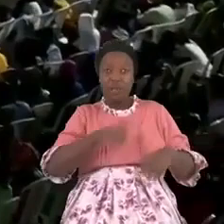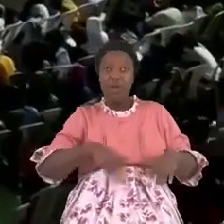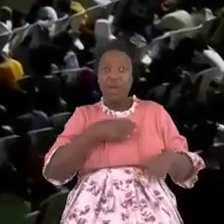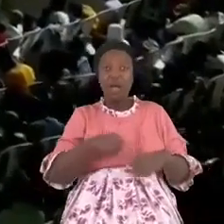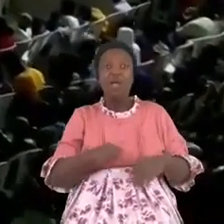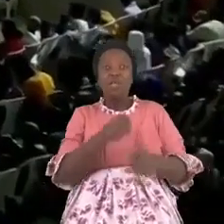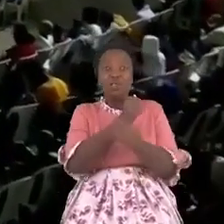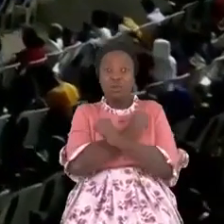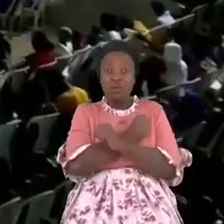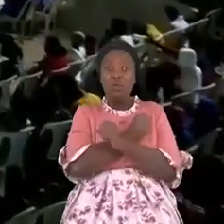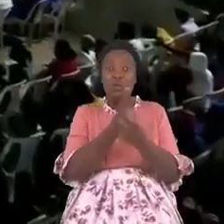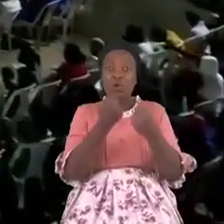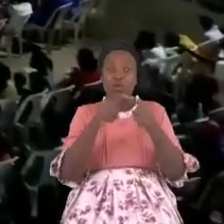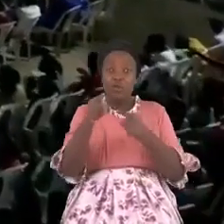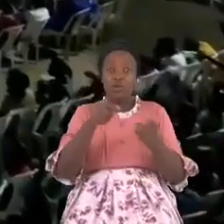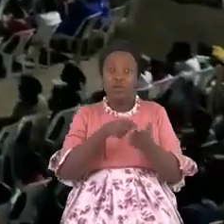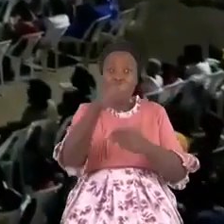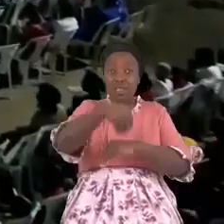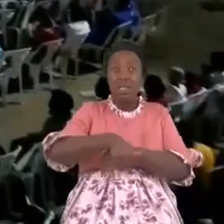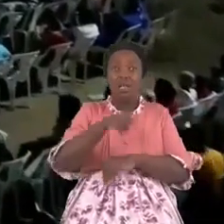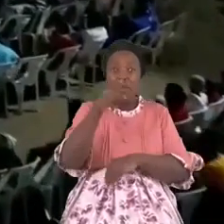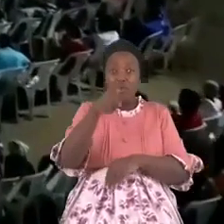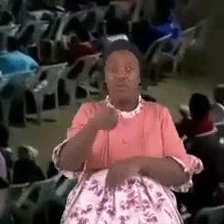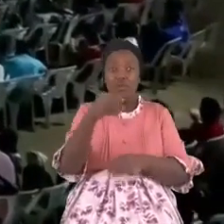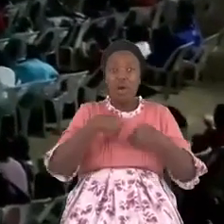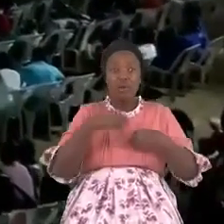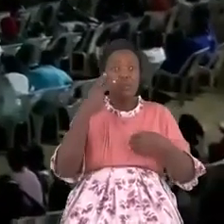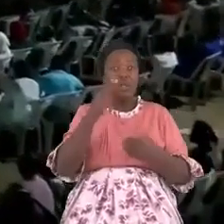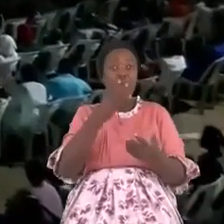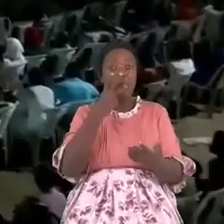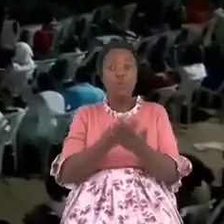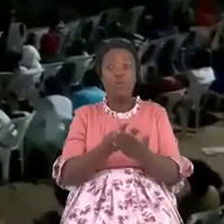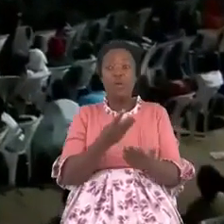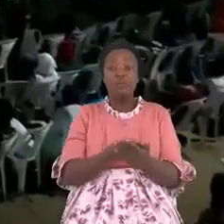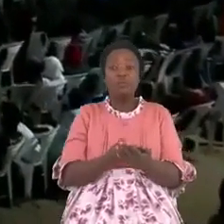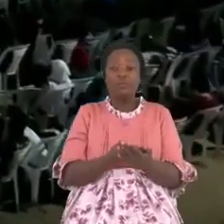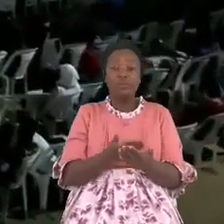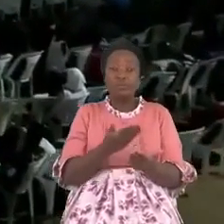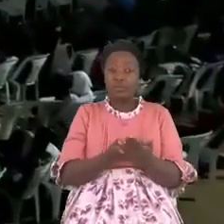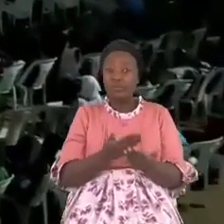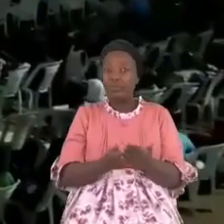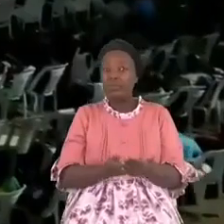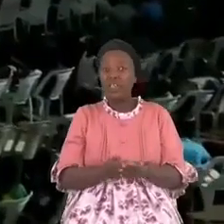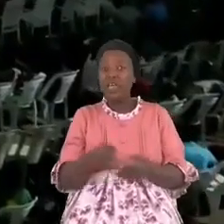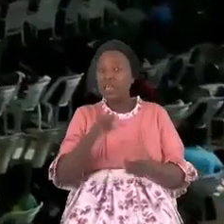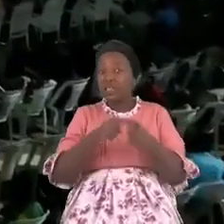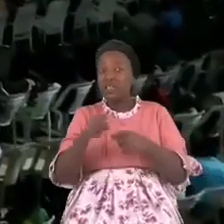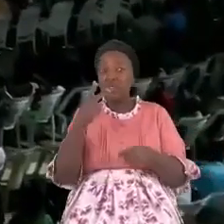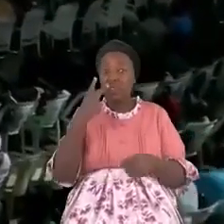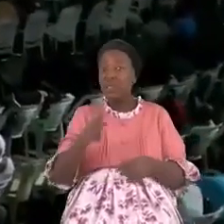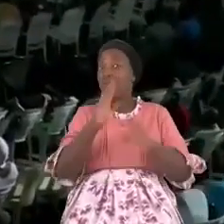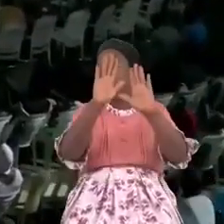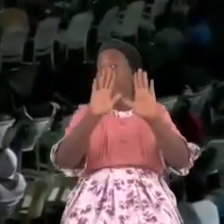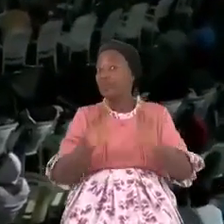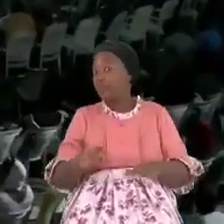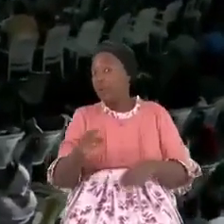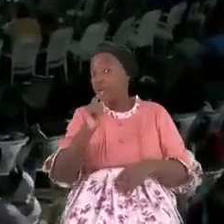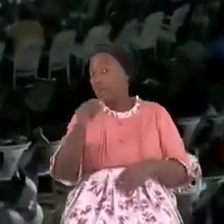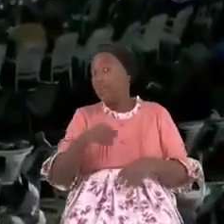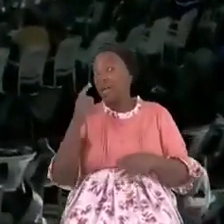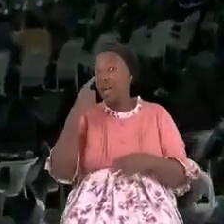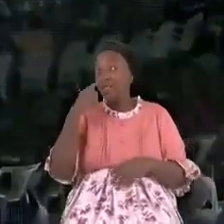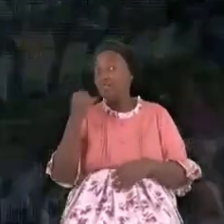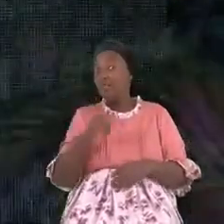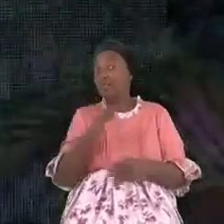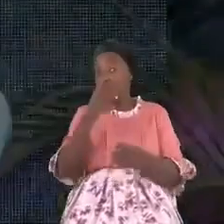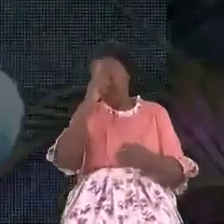nke na-abịakwasị gị n'abalị a, ịhụwo nke ọma. Ọ bụrụ na ịhụ ihe rịba ama site na anya nke